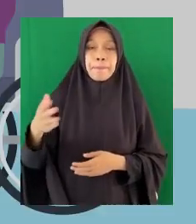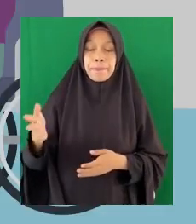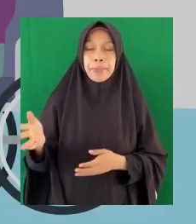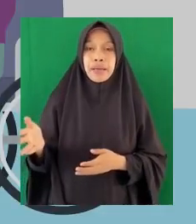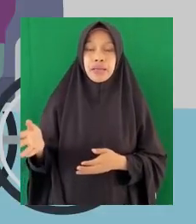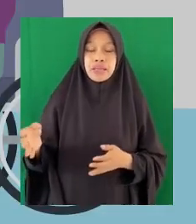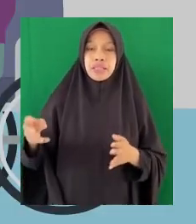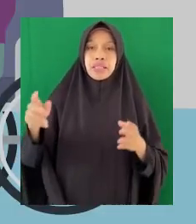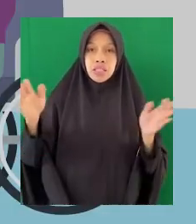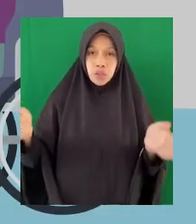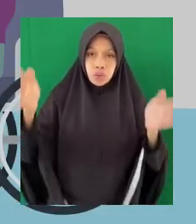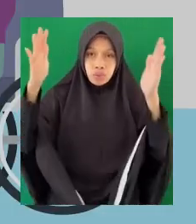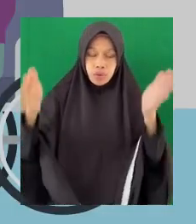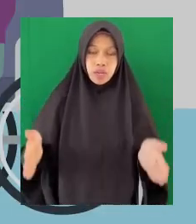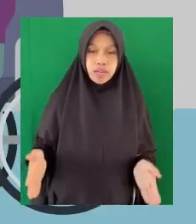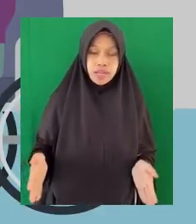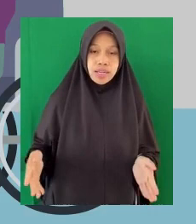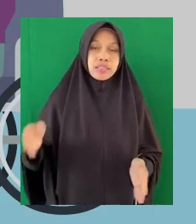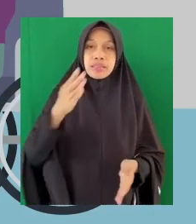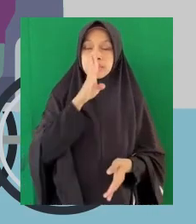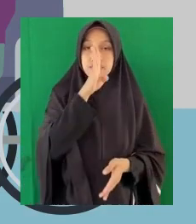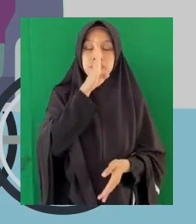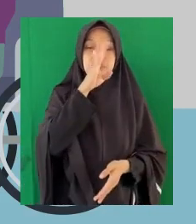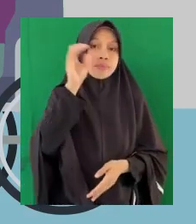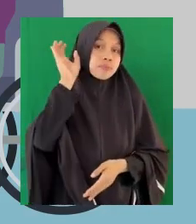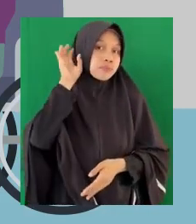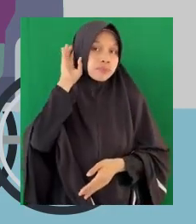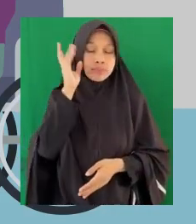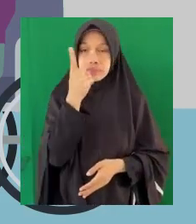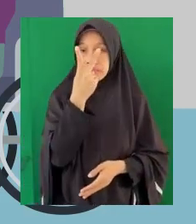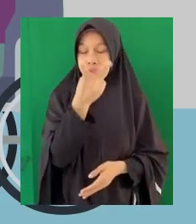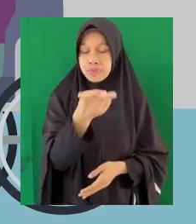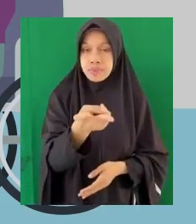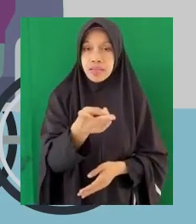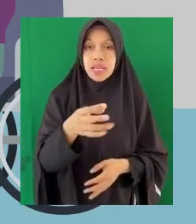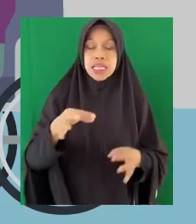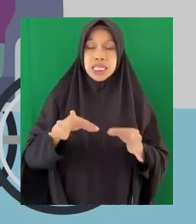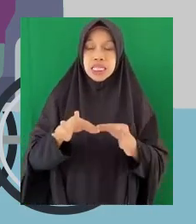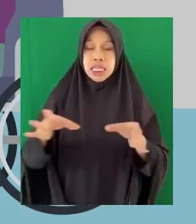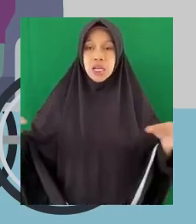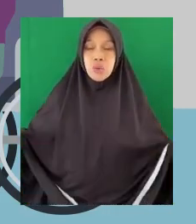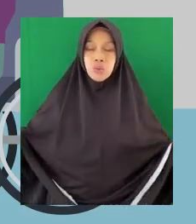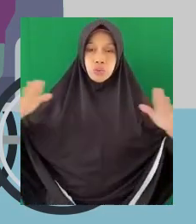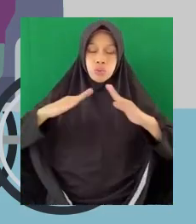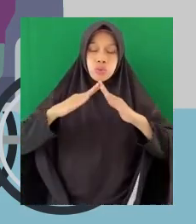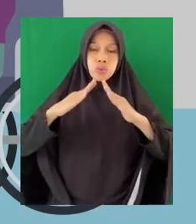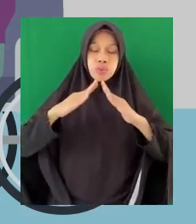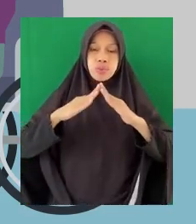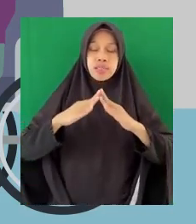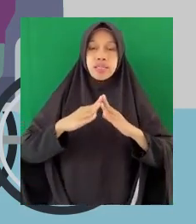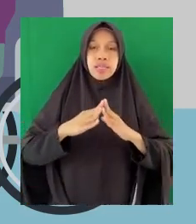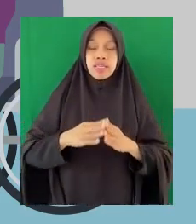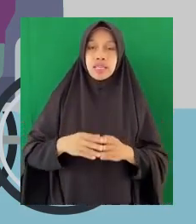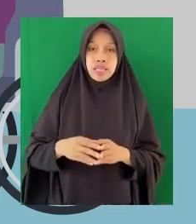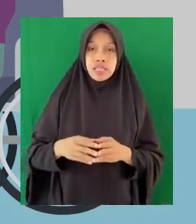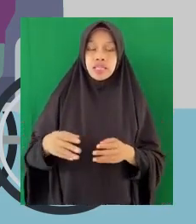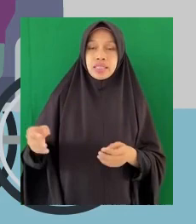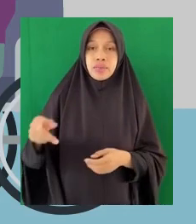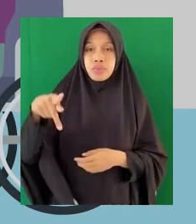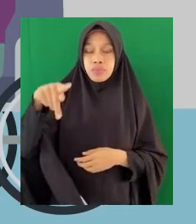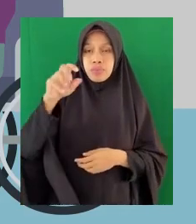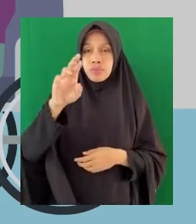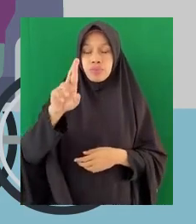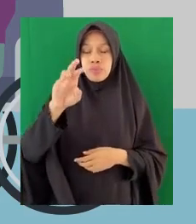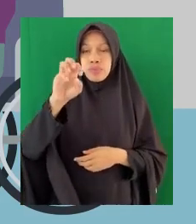masyarakat, khususnya kelompok rentan dan penyandang disabilitas yang radiusnya jauh dari pengadilan, untuk dapat